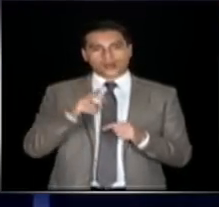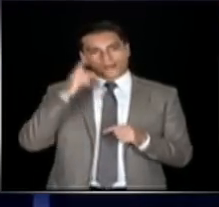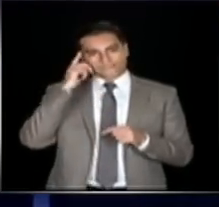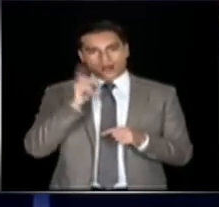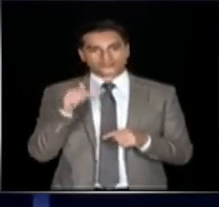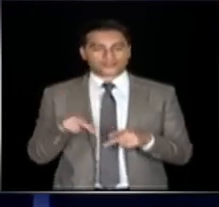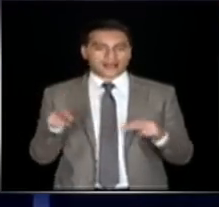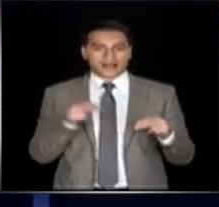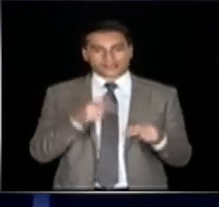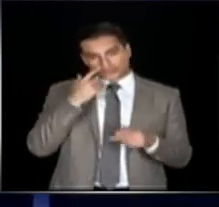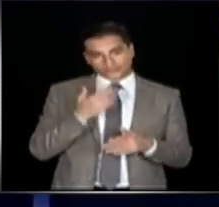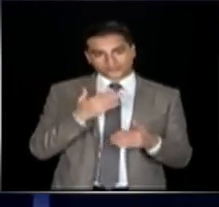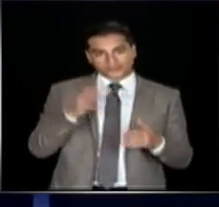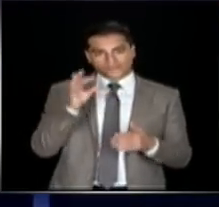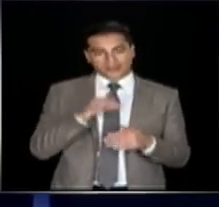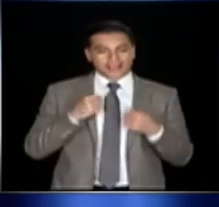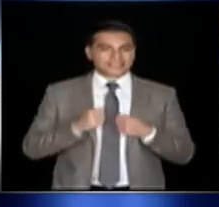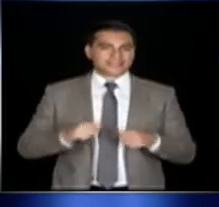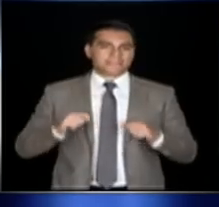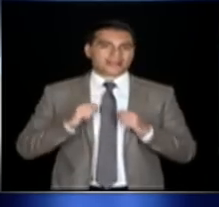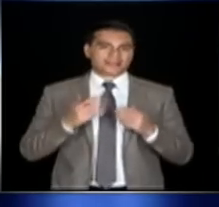في إسبانيا.